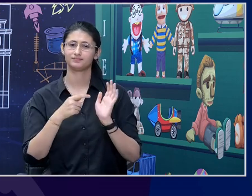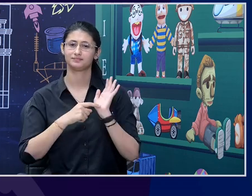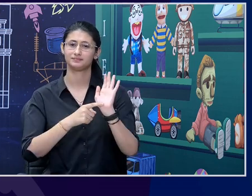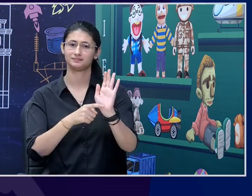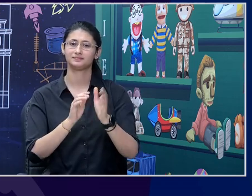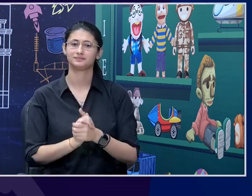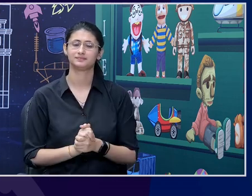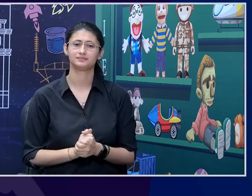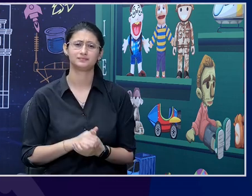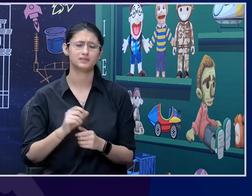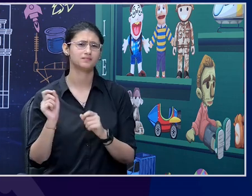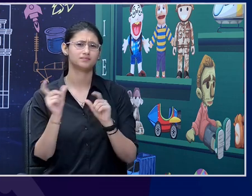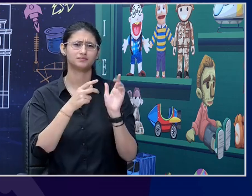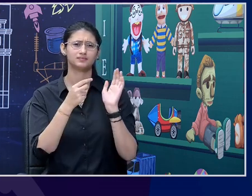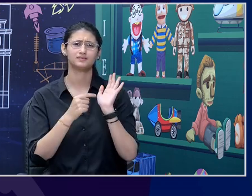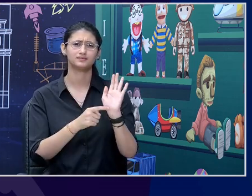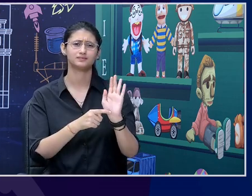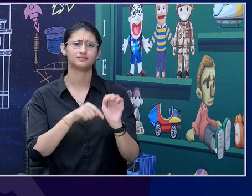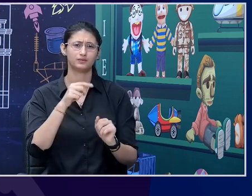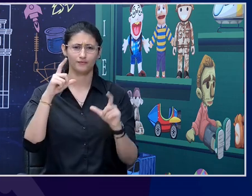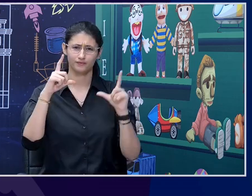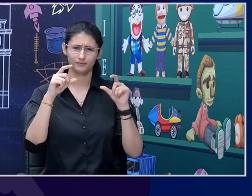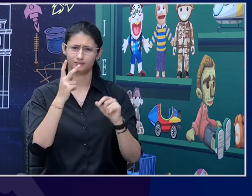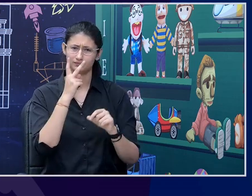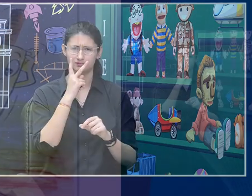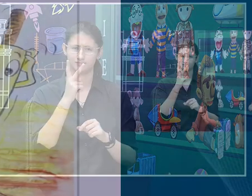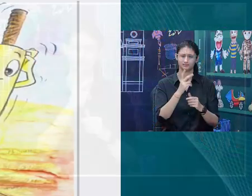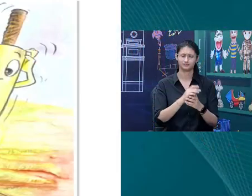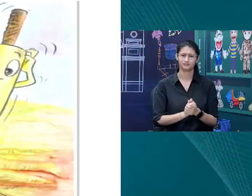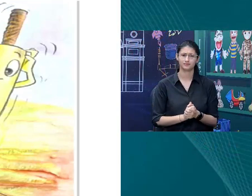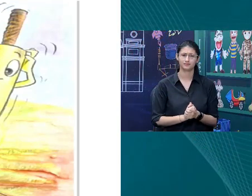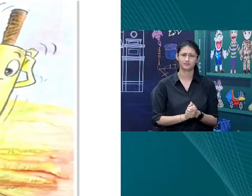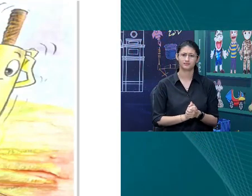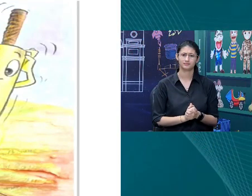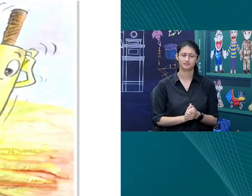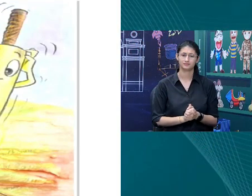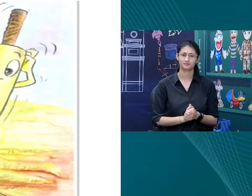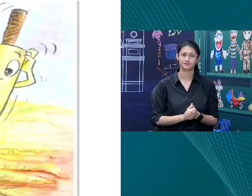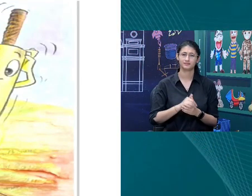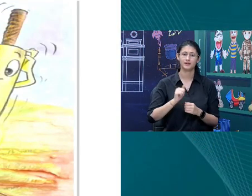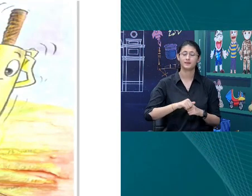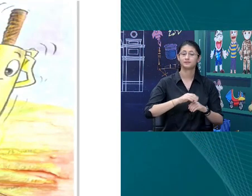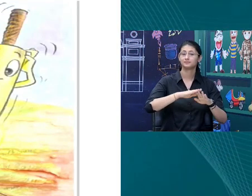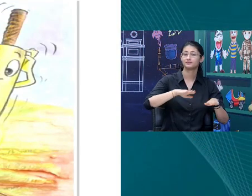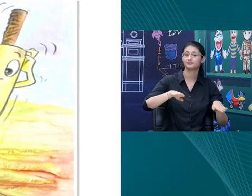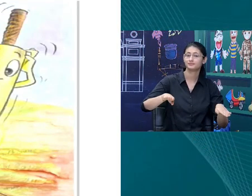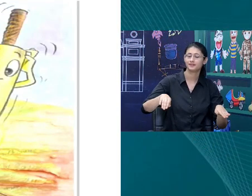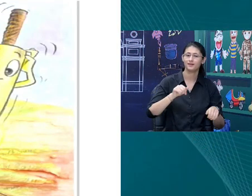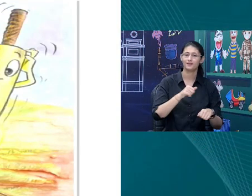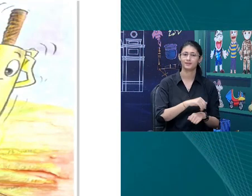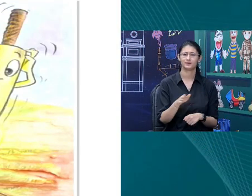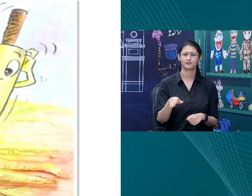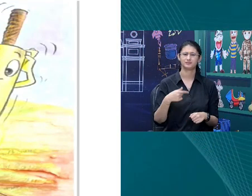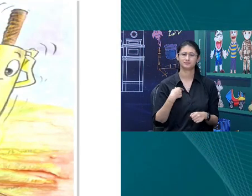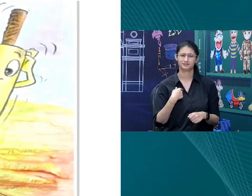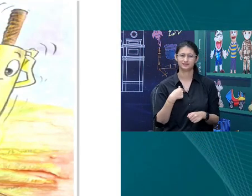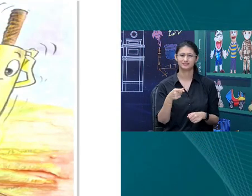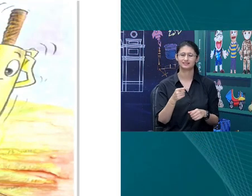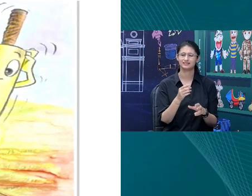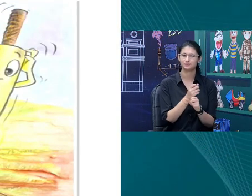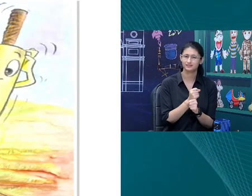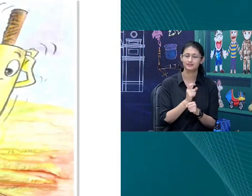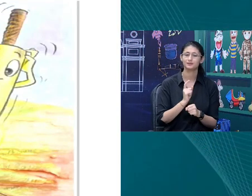तो आपको स्क्रीन पर एक चित्रा दिखाई दे रहा है राहुल जी क्योंकि हमारे दर्शन हमारे बच्चे हमारे साथ नहीं है तो मैं आपको